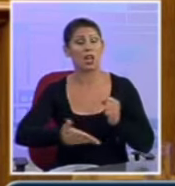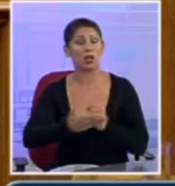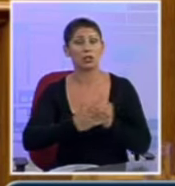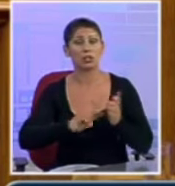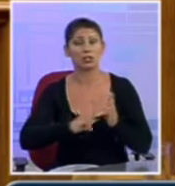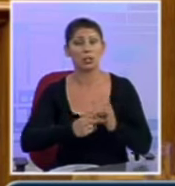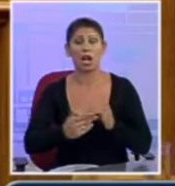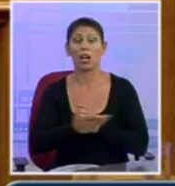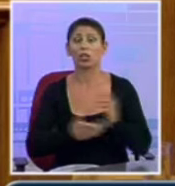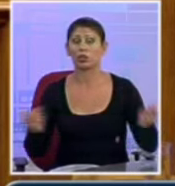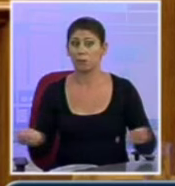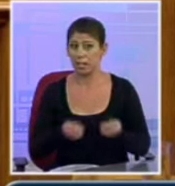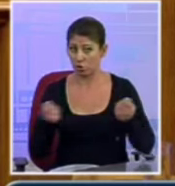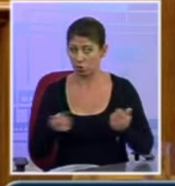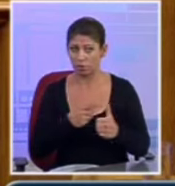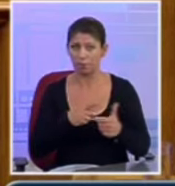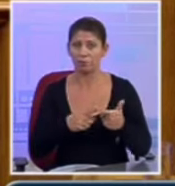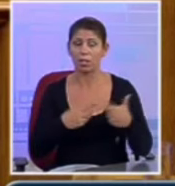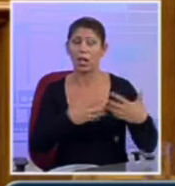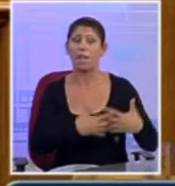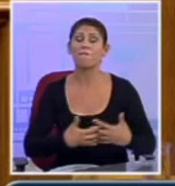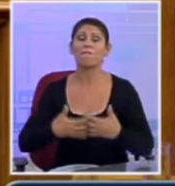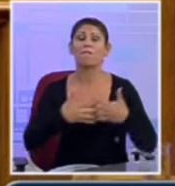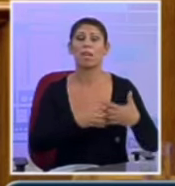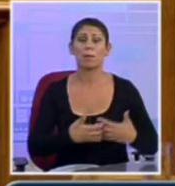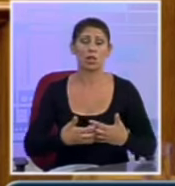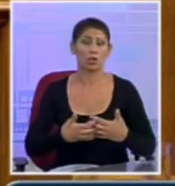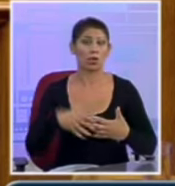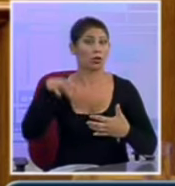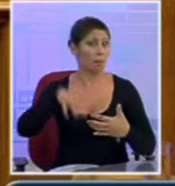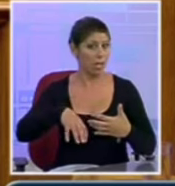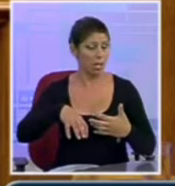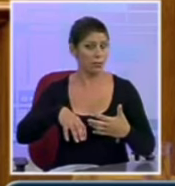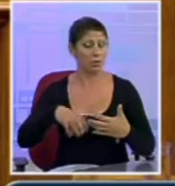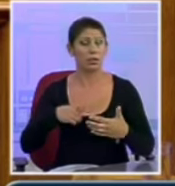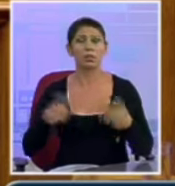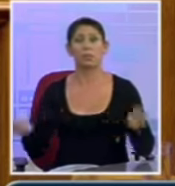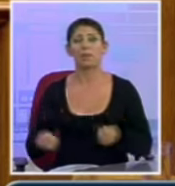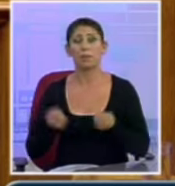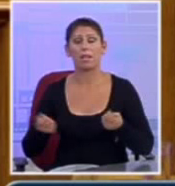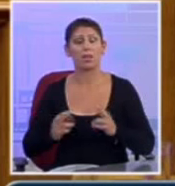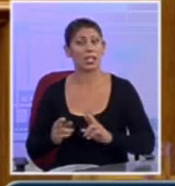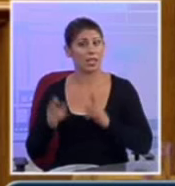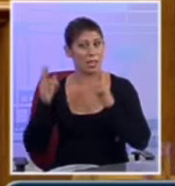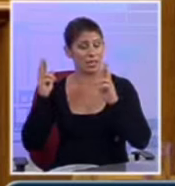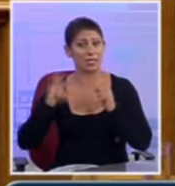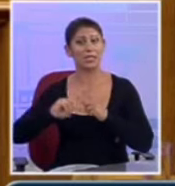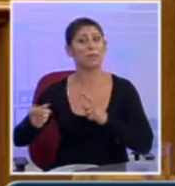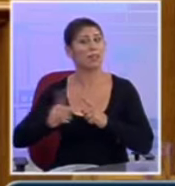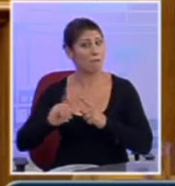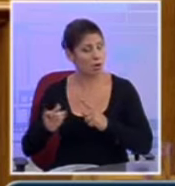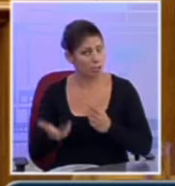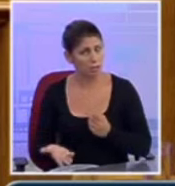οικονομία, αγροτική παραγωγή, στο βιομηχανικό τομέα, στην παραγωγή ενέργειας, στις